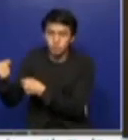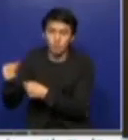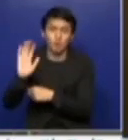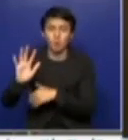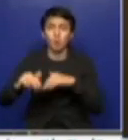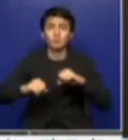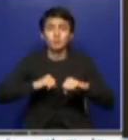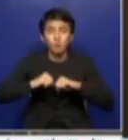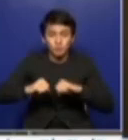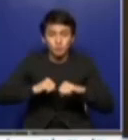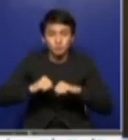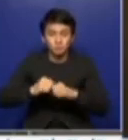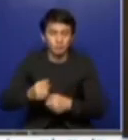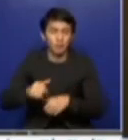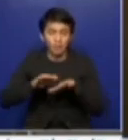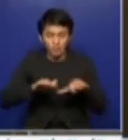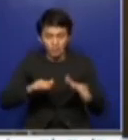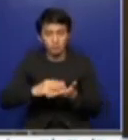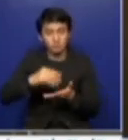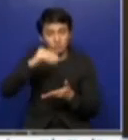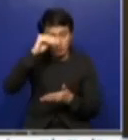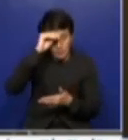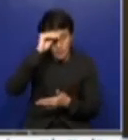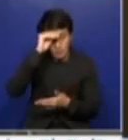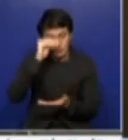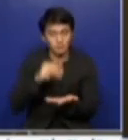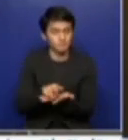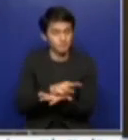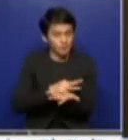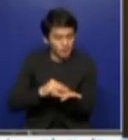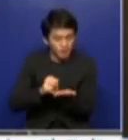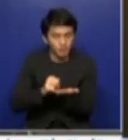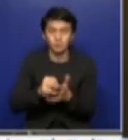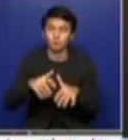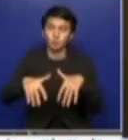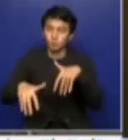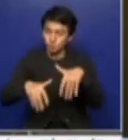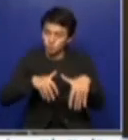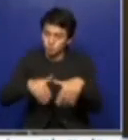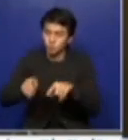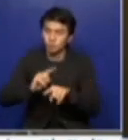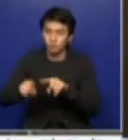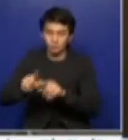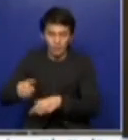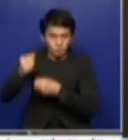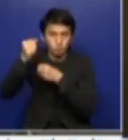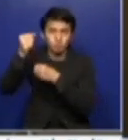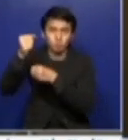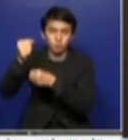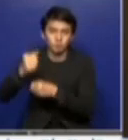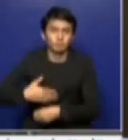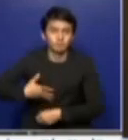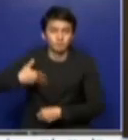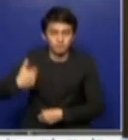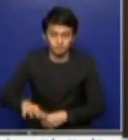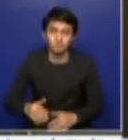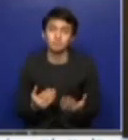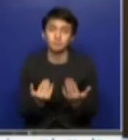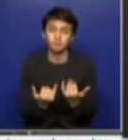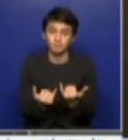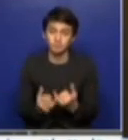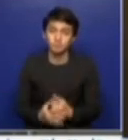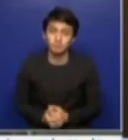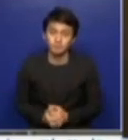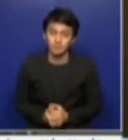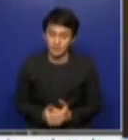นนักเรียนนิสิตนักศึกษาและประชาชนทั่วไปที่เรีย